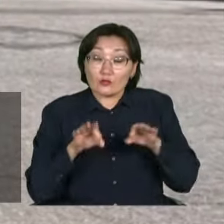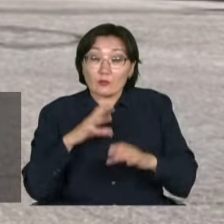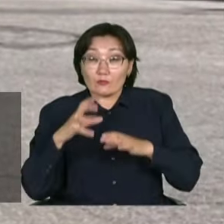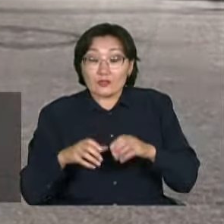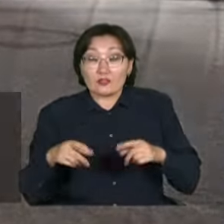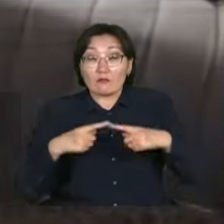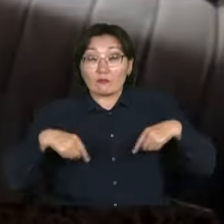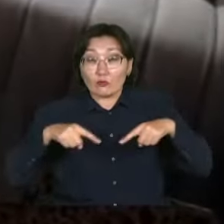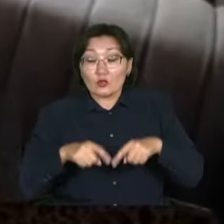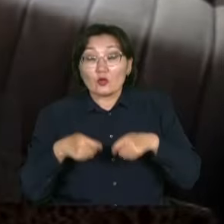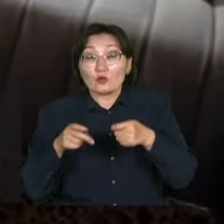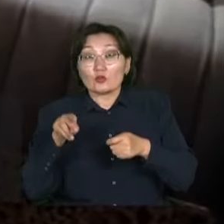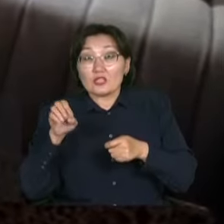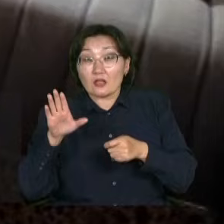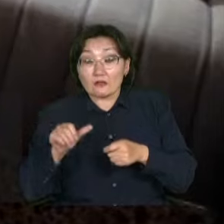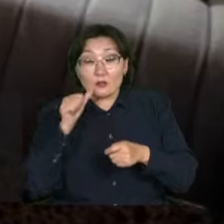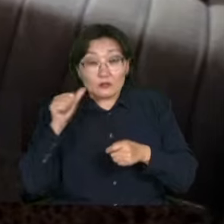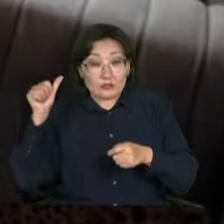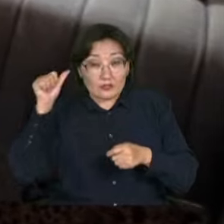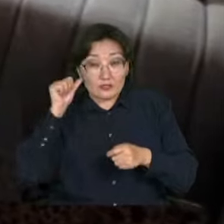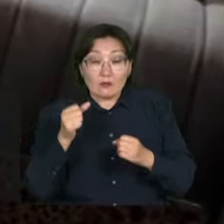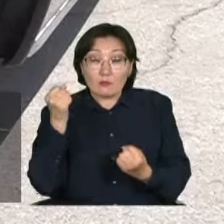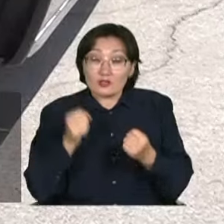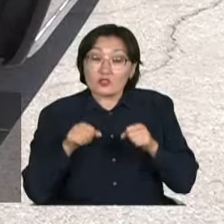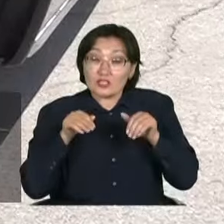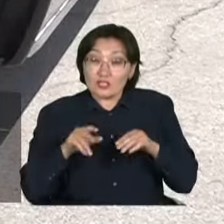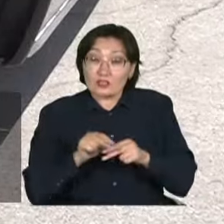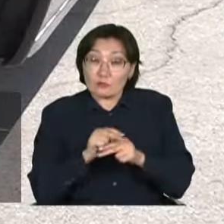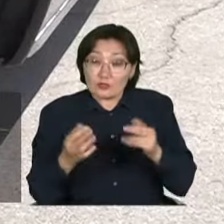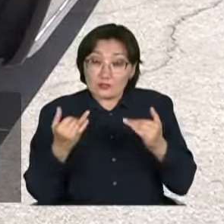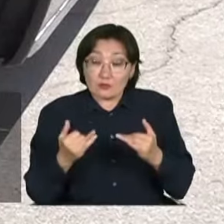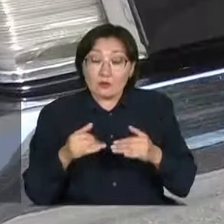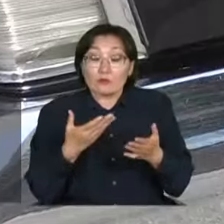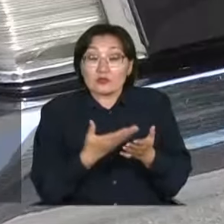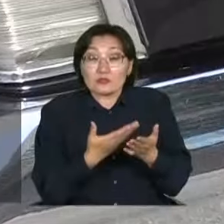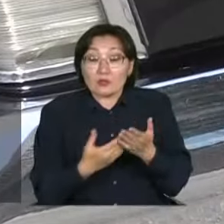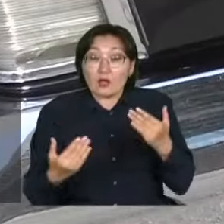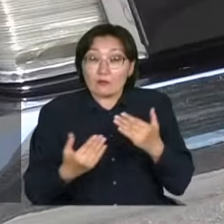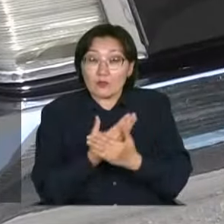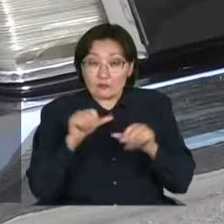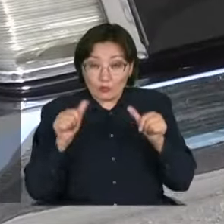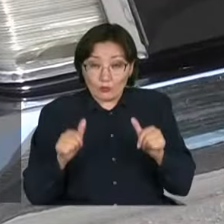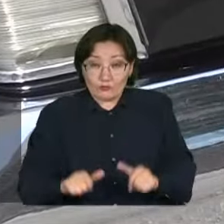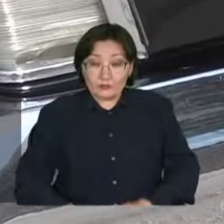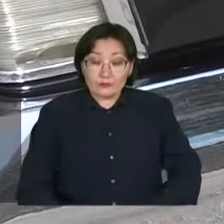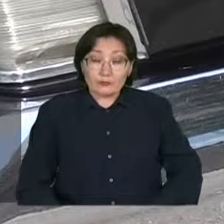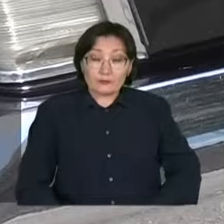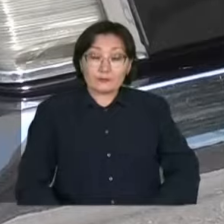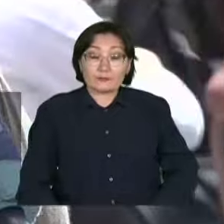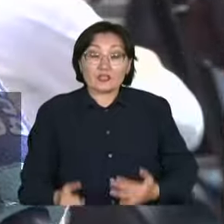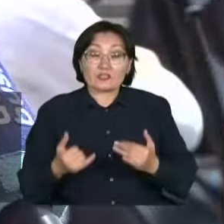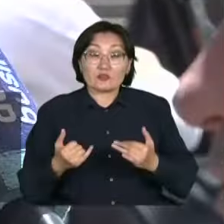фонд Кунаева. С прошлого года его решили отреставрировать. И сегодня презентовали обновленное авто. Сегодня для